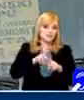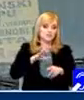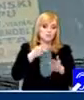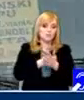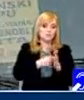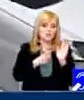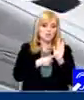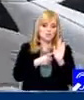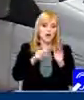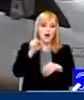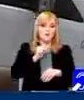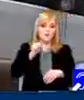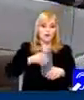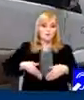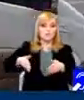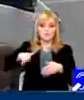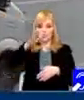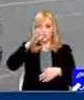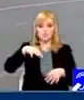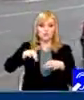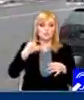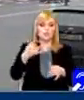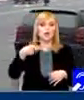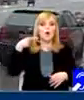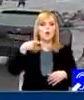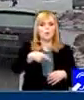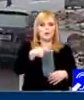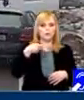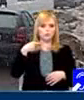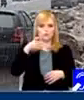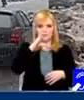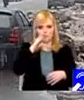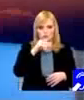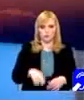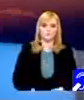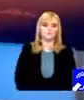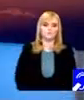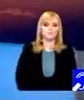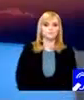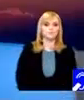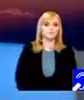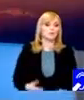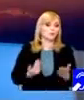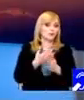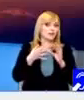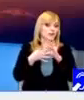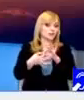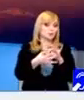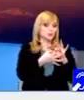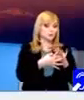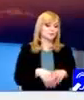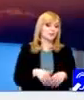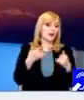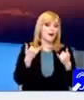pe 6 aprilie. Pe străzile din Chișinău circulă peste 1100 de microbuze. Noi legături spre lumea